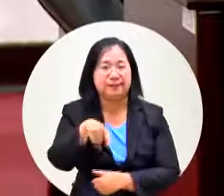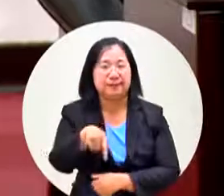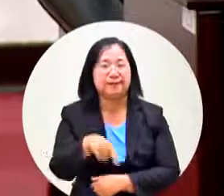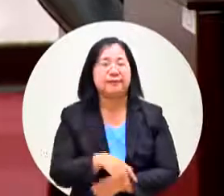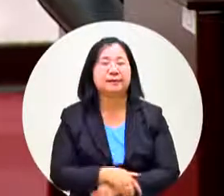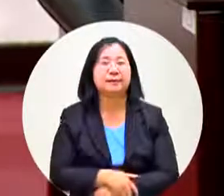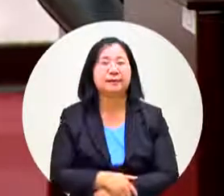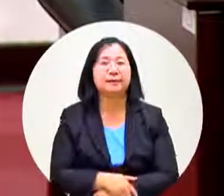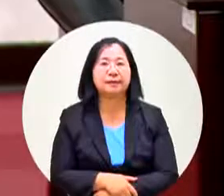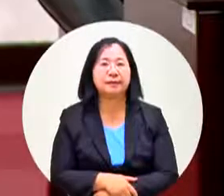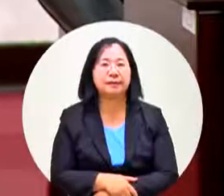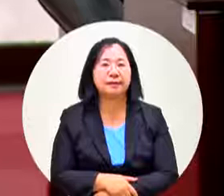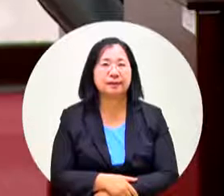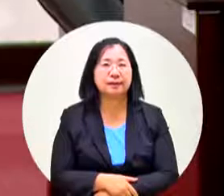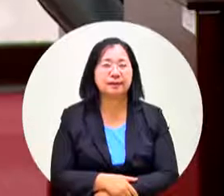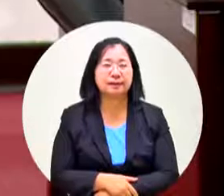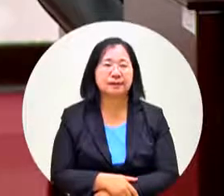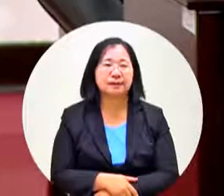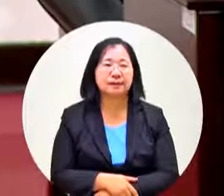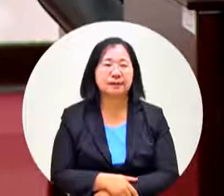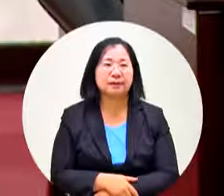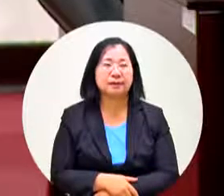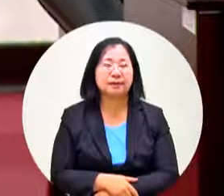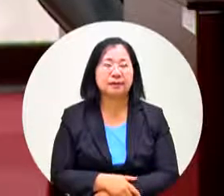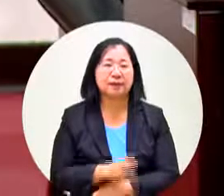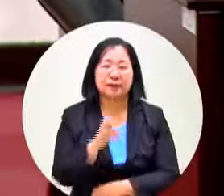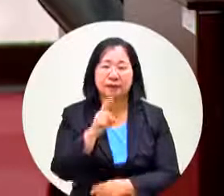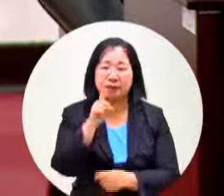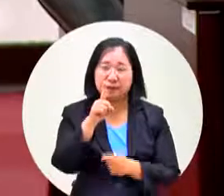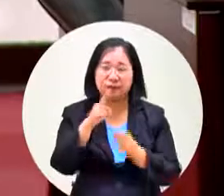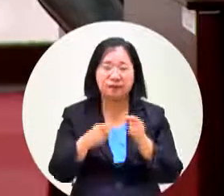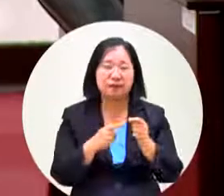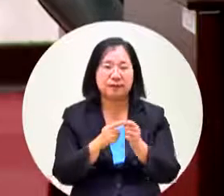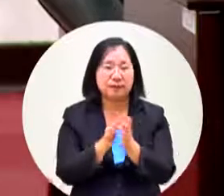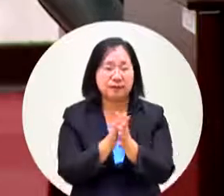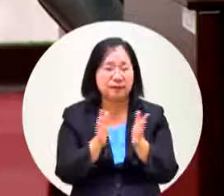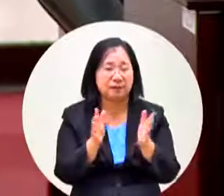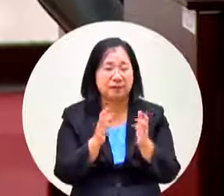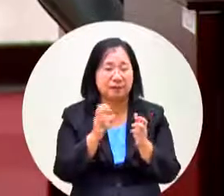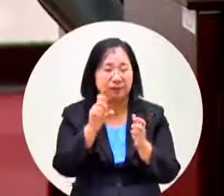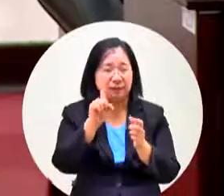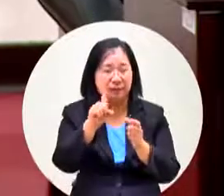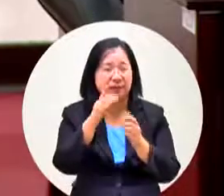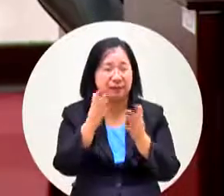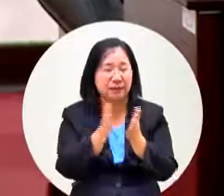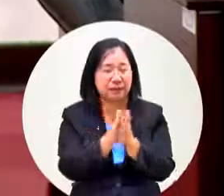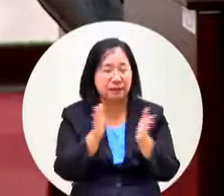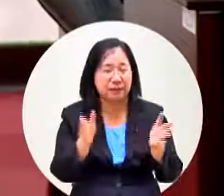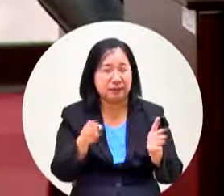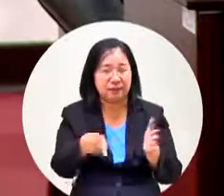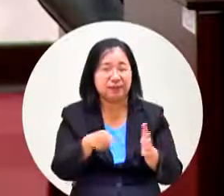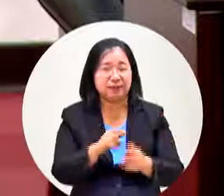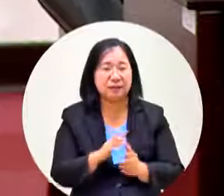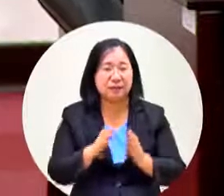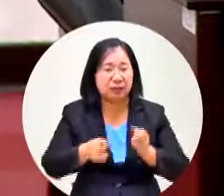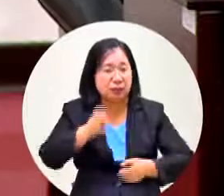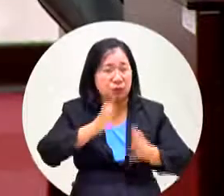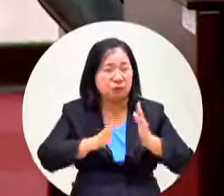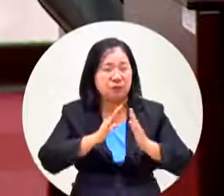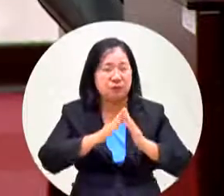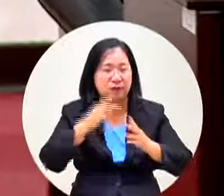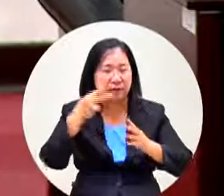吼。哎、啊，这个窑厂含咱大窑建村哦，会当讲拢伫遐呢。哦，这块地就是建村的